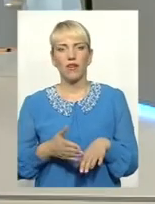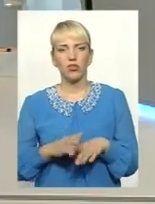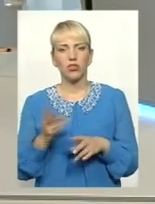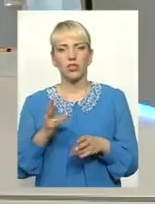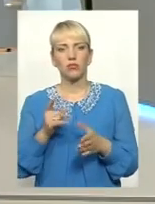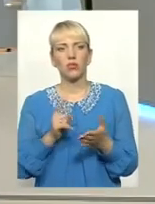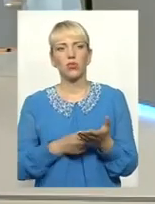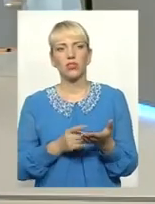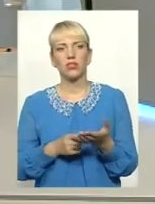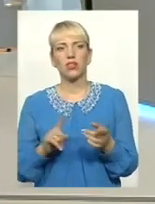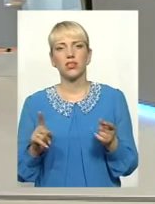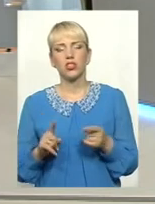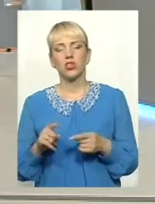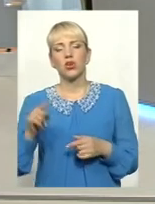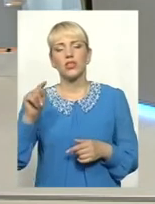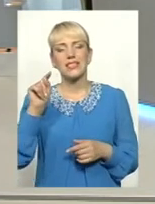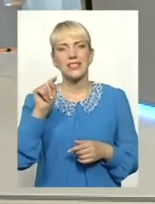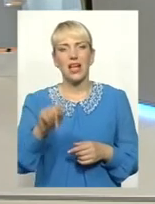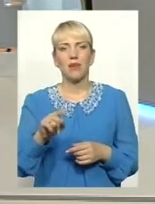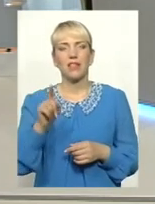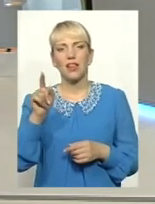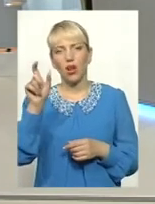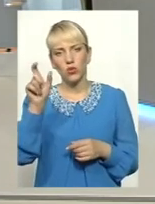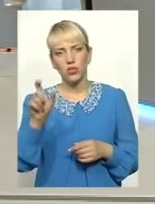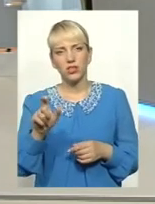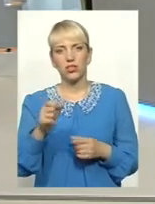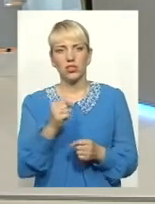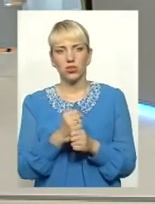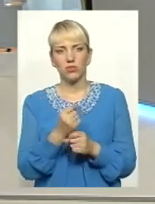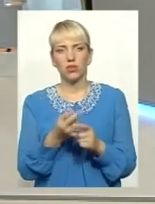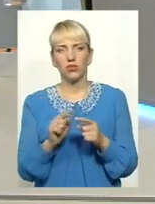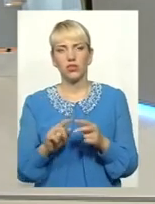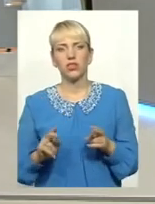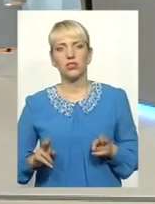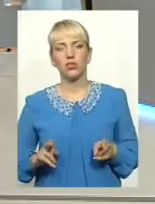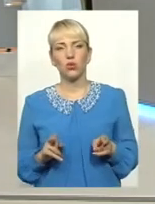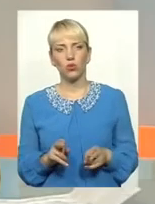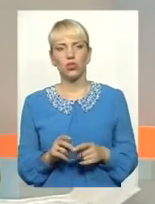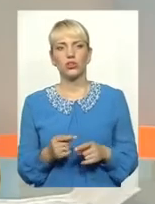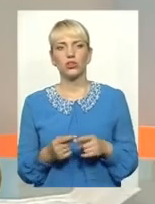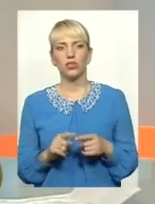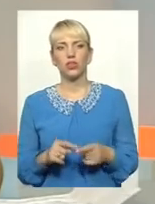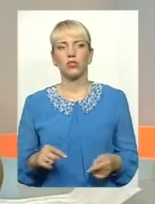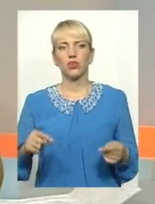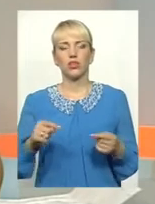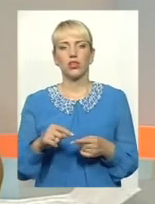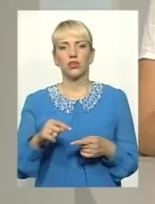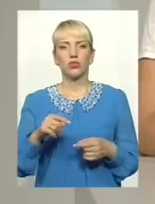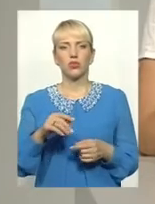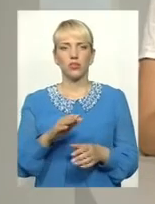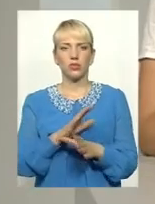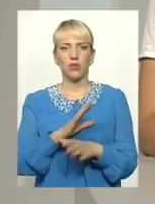доказати, що саме от та конкретна людина зробила оцей злочин з цією конкретною собакою. Просто якщо ну,